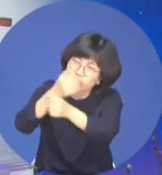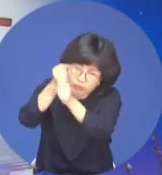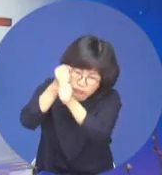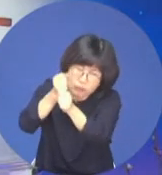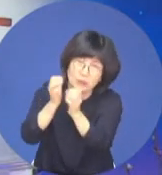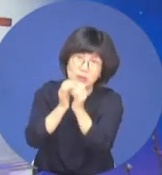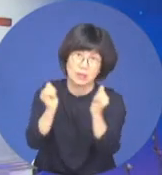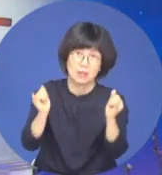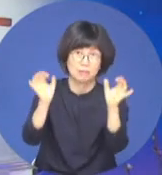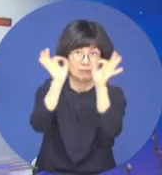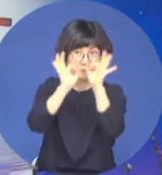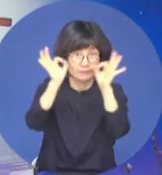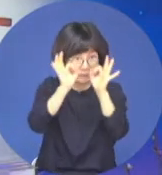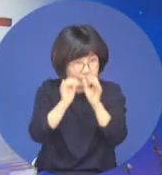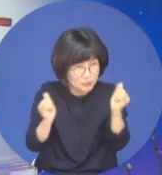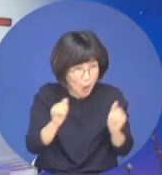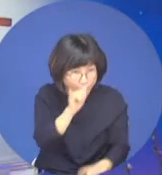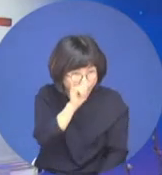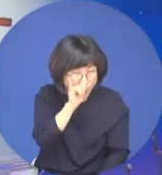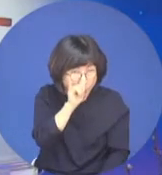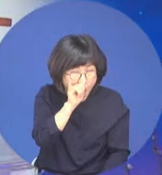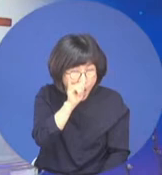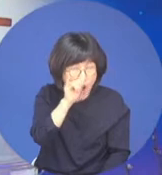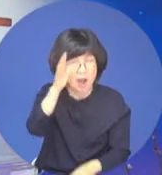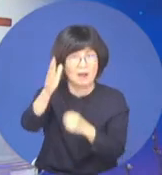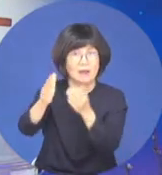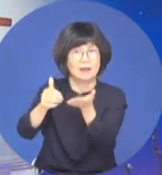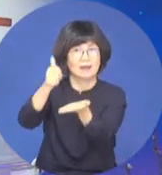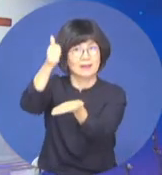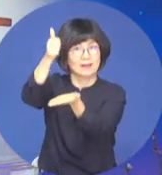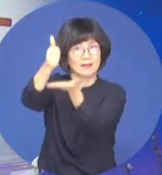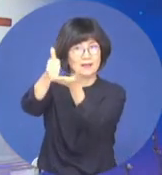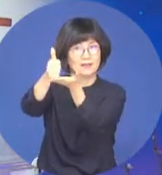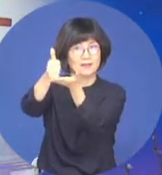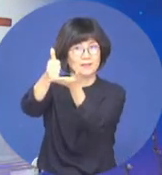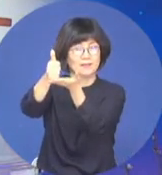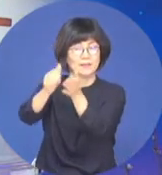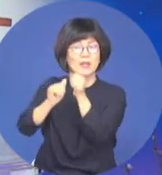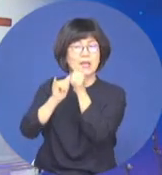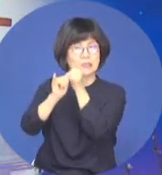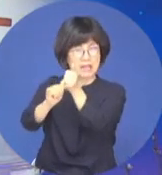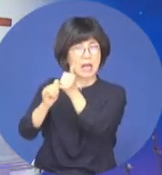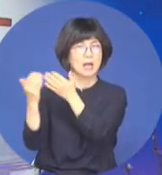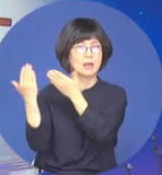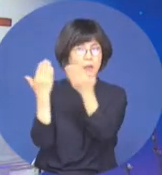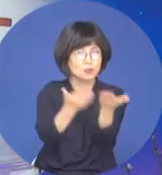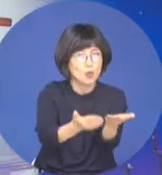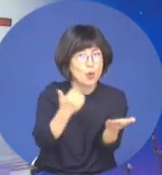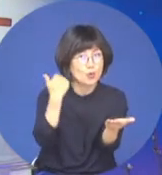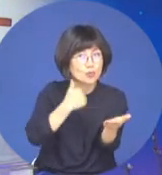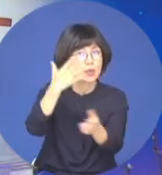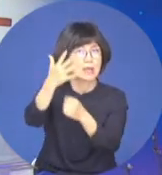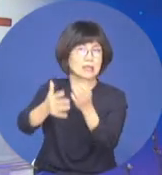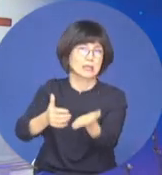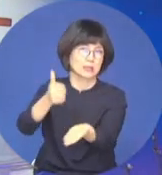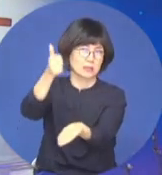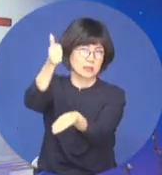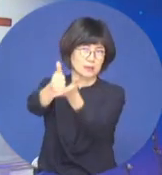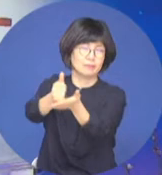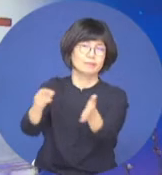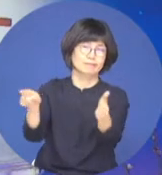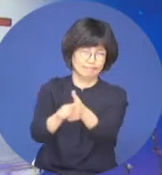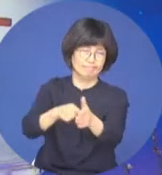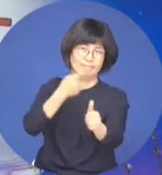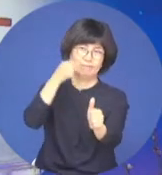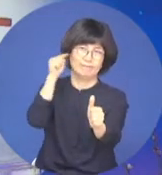사람들 주님 뭐 하신다고요? 하나님을 찾는 자들에게 상 주시는 이심을 믿어야 할지니라. 뭘